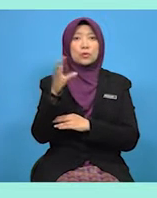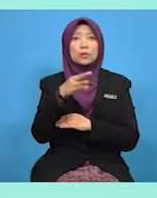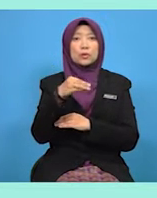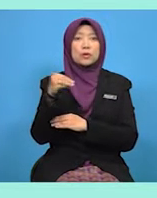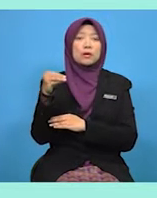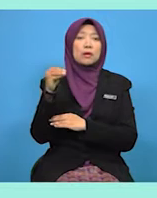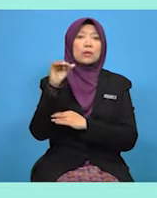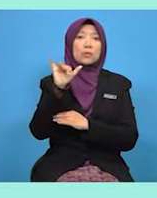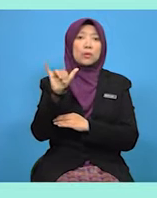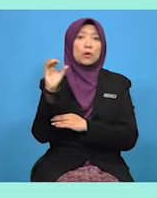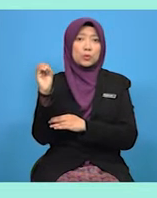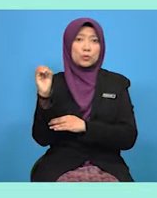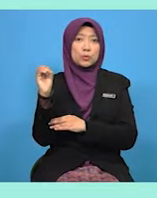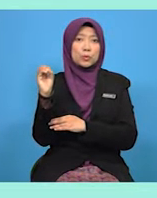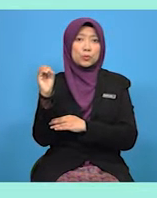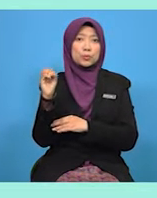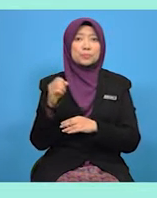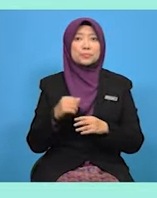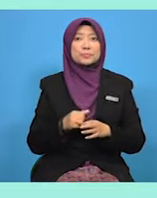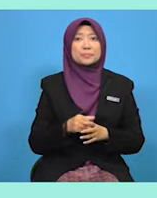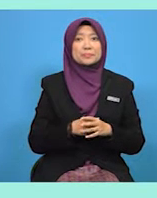kosong dan Y kosong.